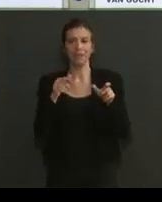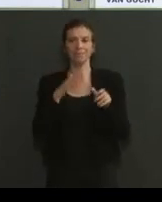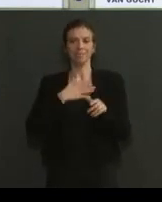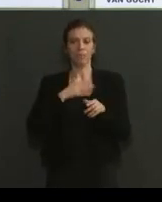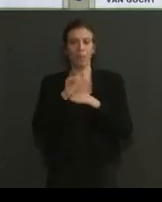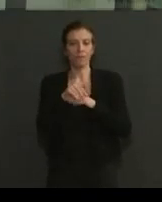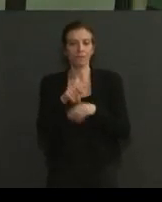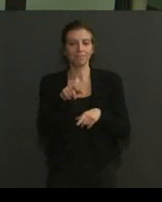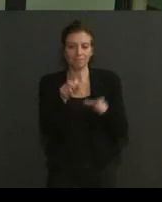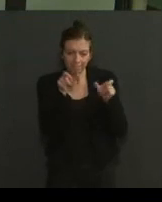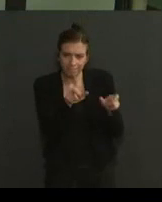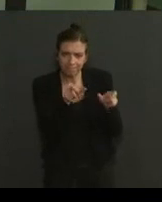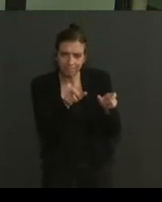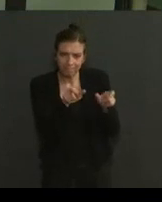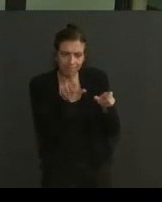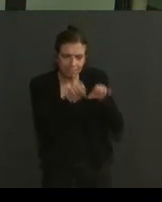afvalwater.